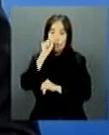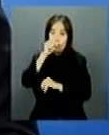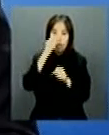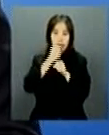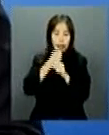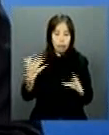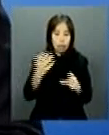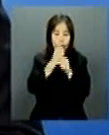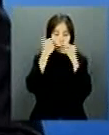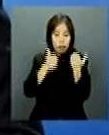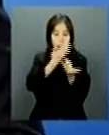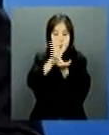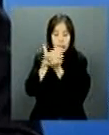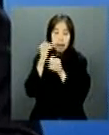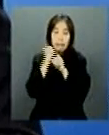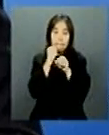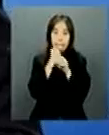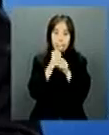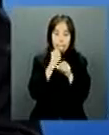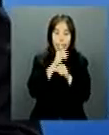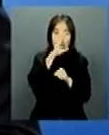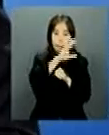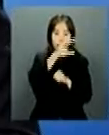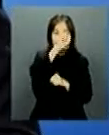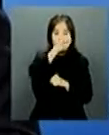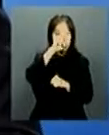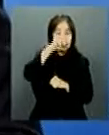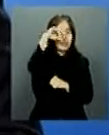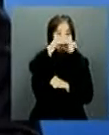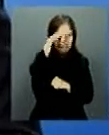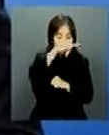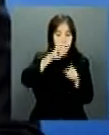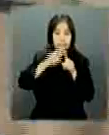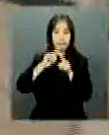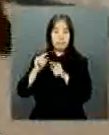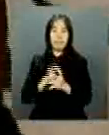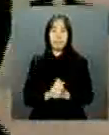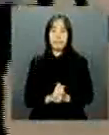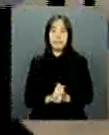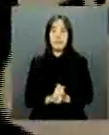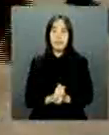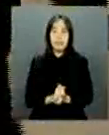านทั้งพื้นที่กองบังคับการ2และกองบัญชาการตำรวจนครบาลค่ะ